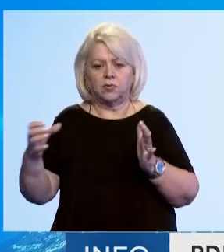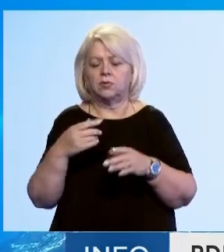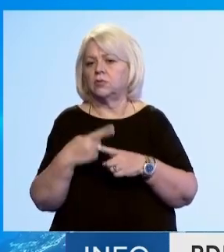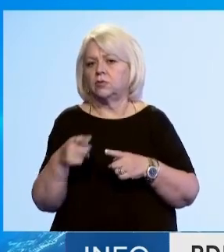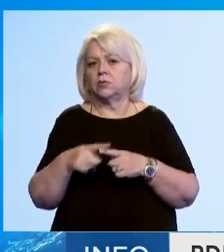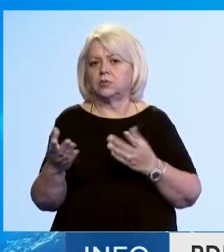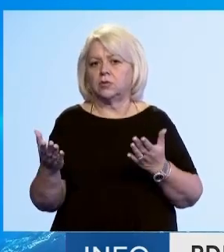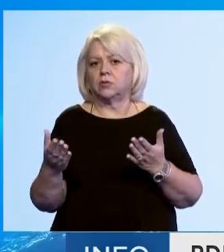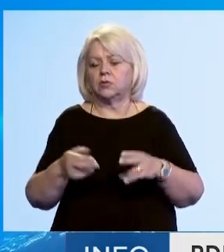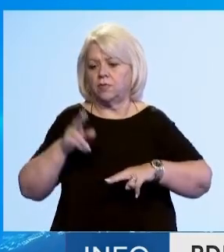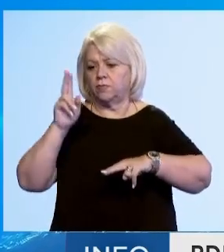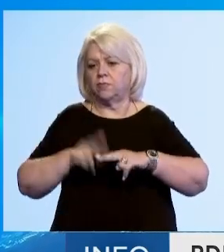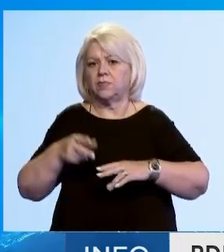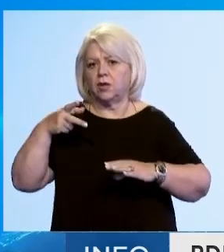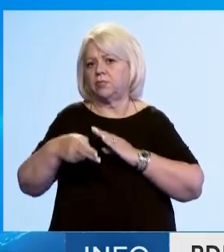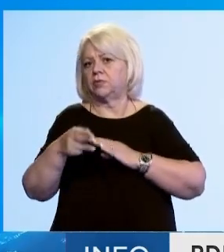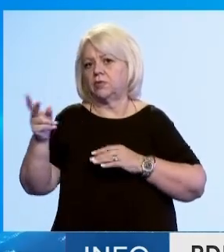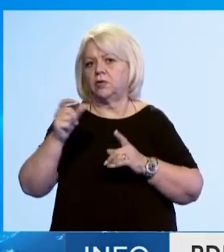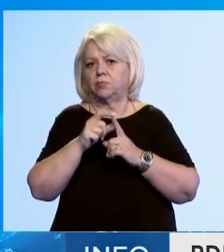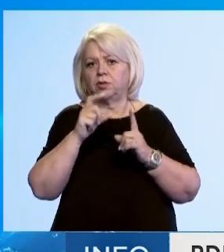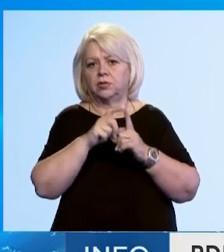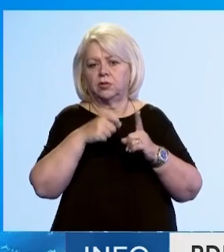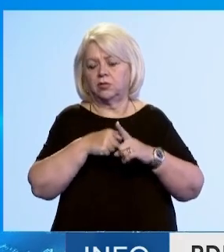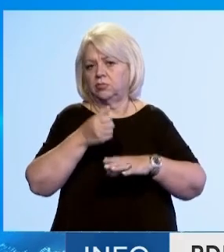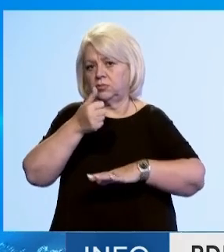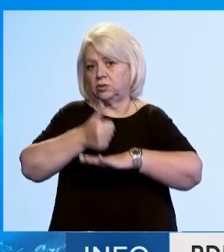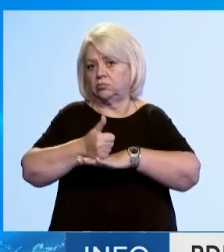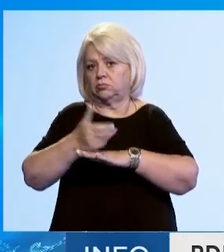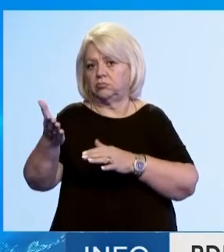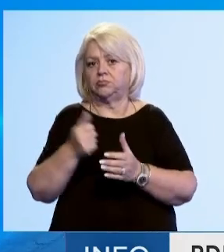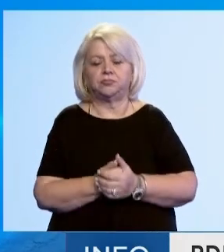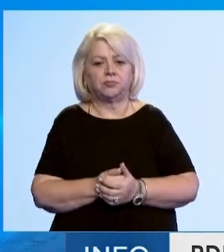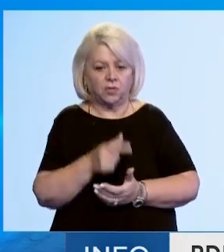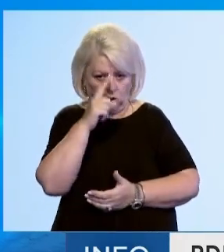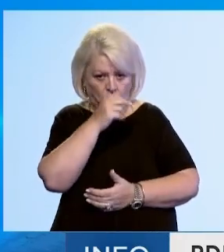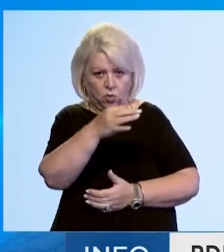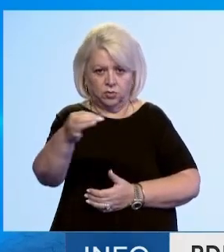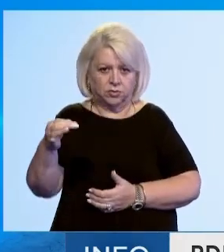se ka qenë vendim i prerë i Partisë Demokratike nga niveli qendror, bashkëpunimi në nivelin lokal